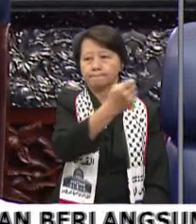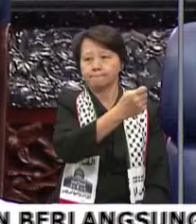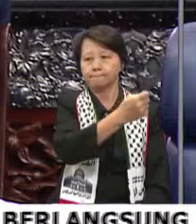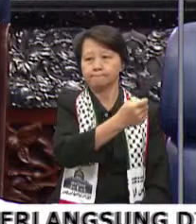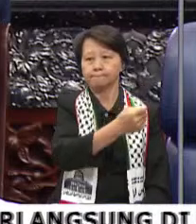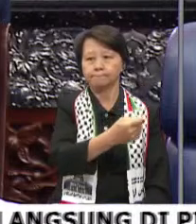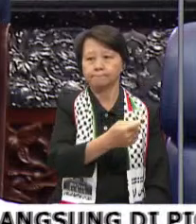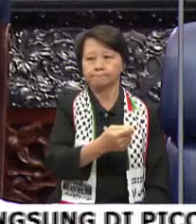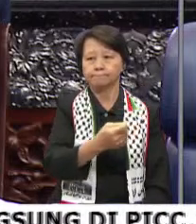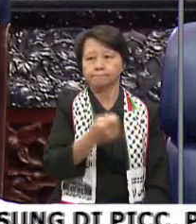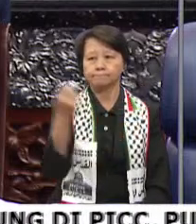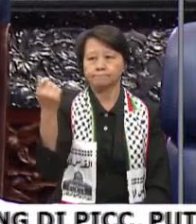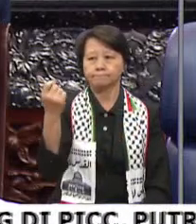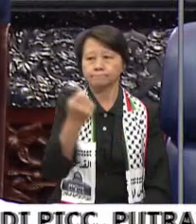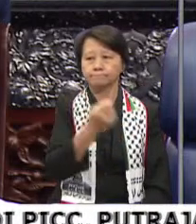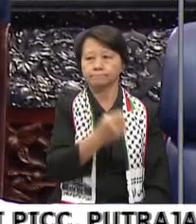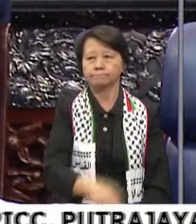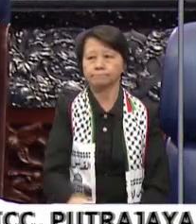ul